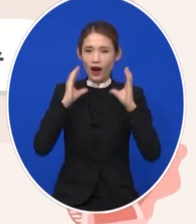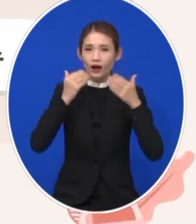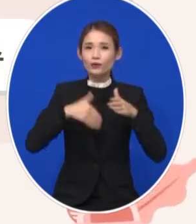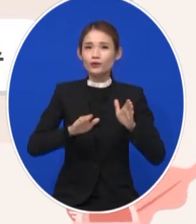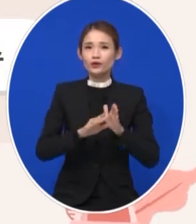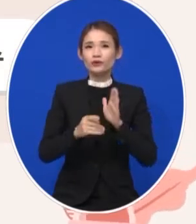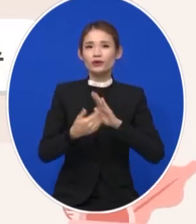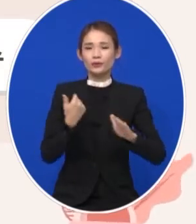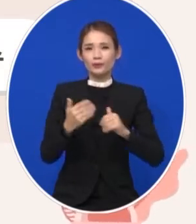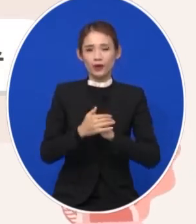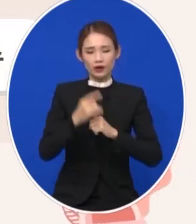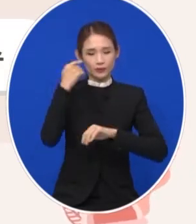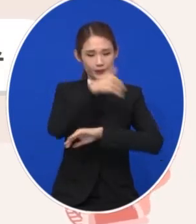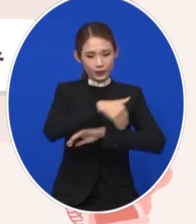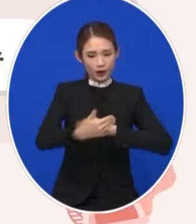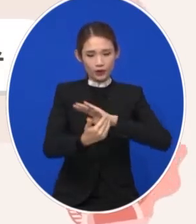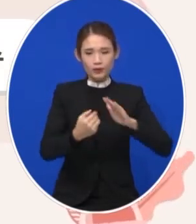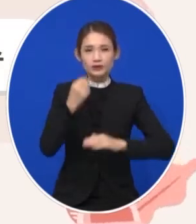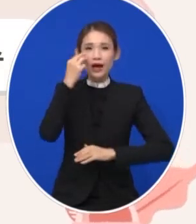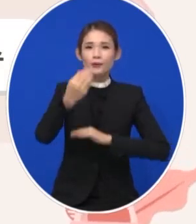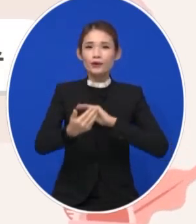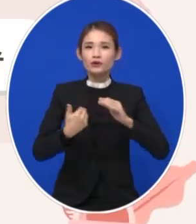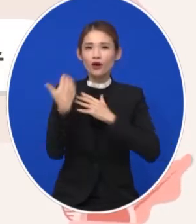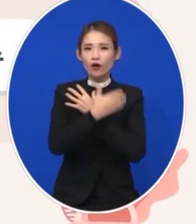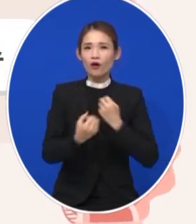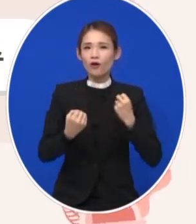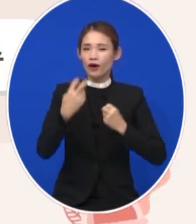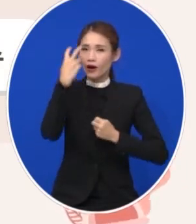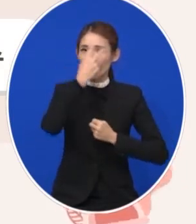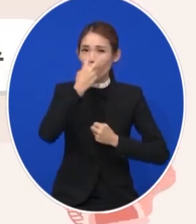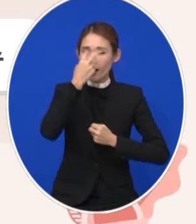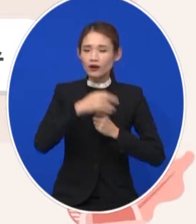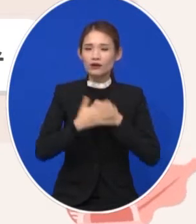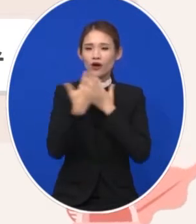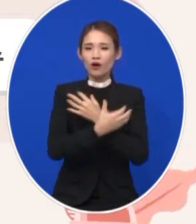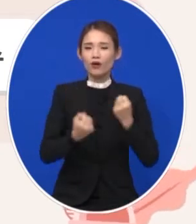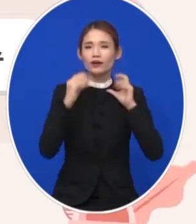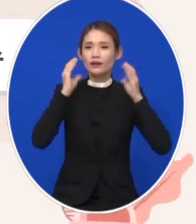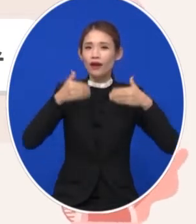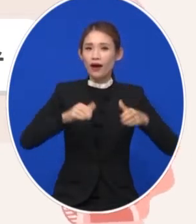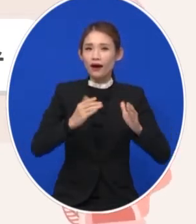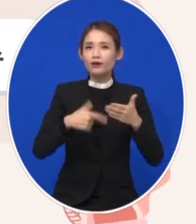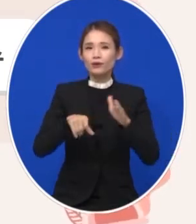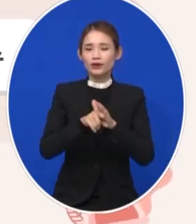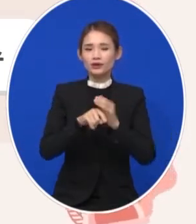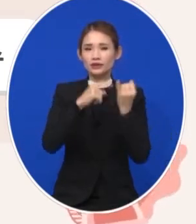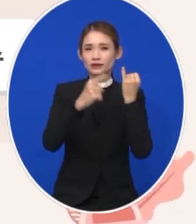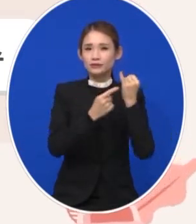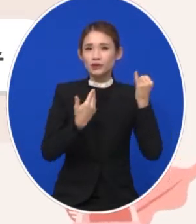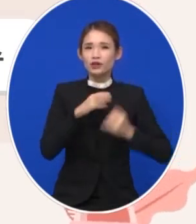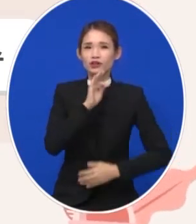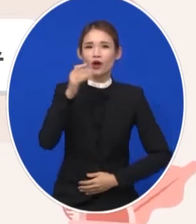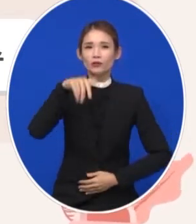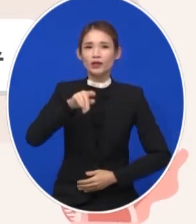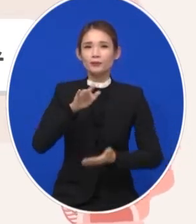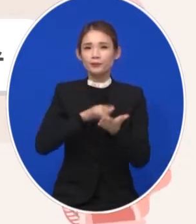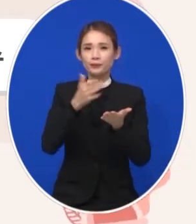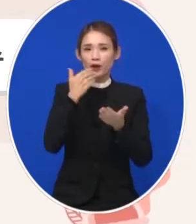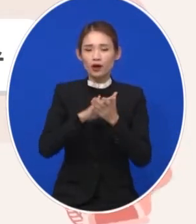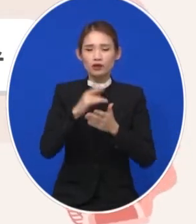아빠는 3개월 전부터 건강관리, 건강한 태아를 위한 임신 전 엽산 복용, 금연 금주는